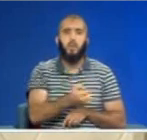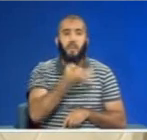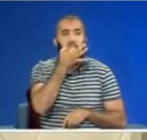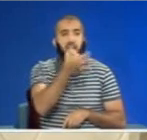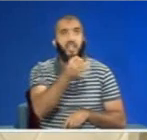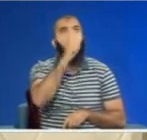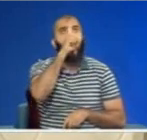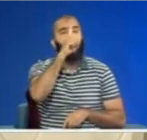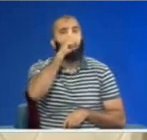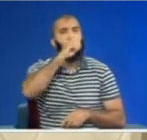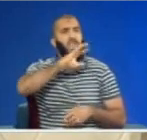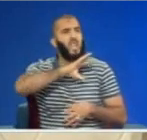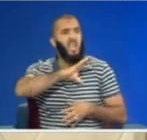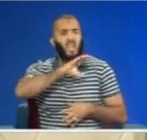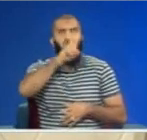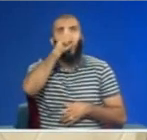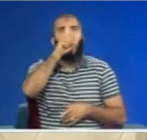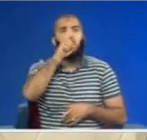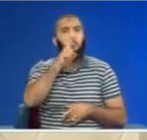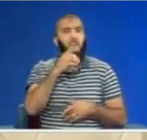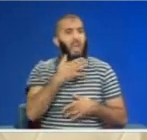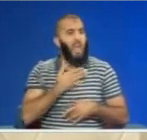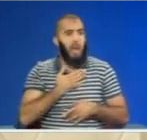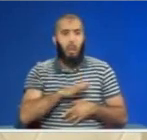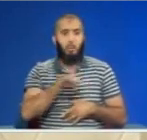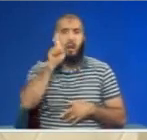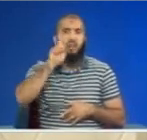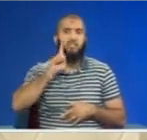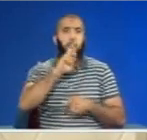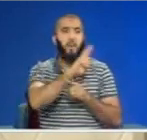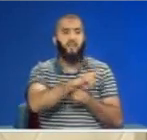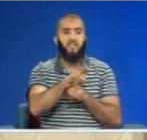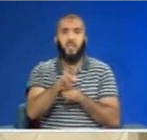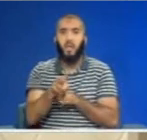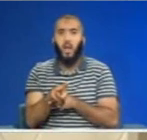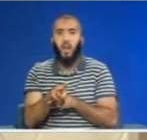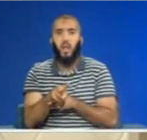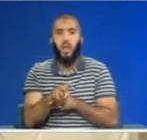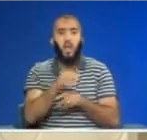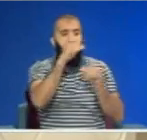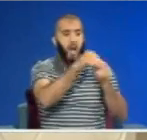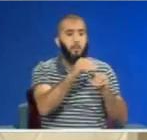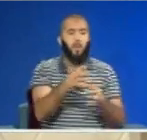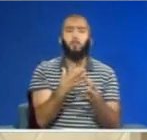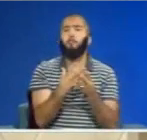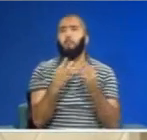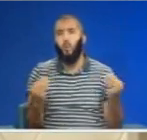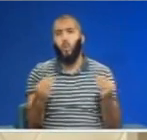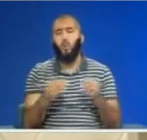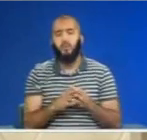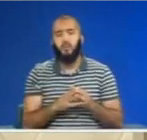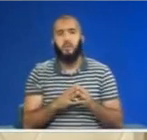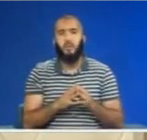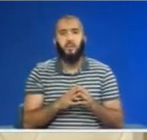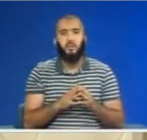الله زوارات القبور. كلمة زوارات صيغة مبالغة، معناها اللعنة